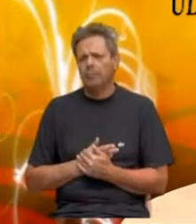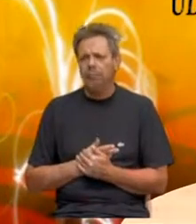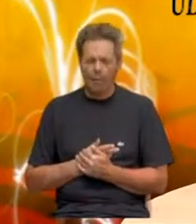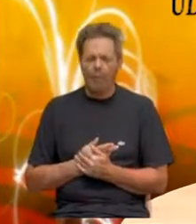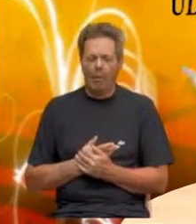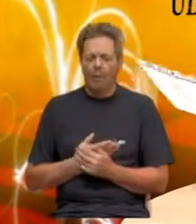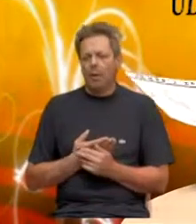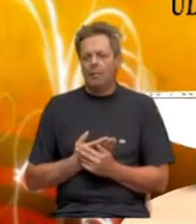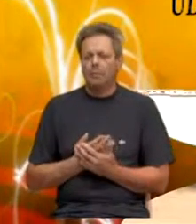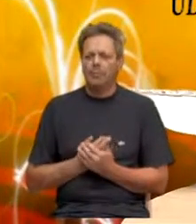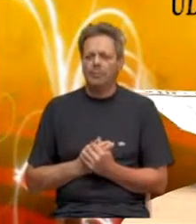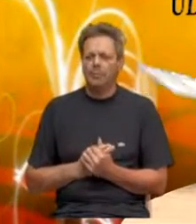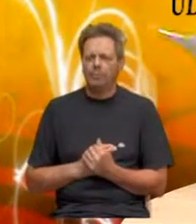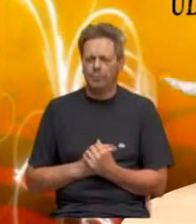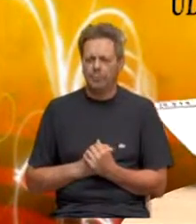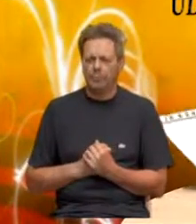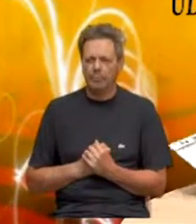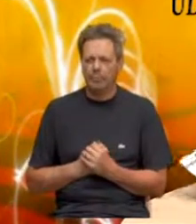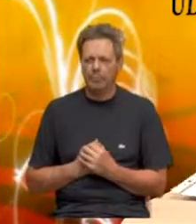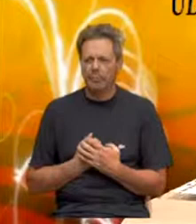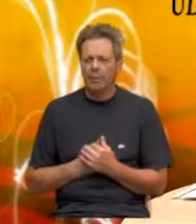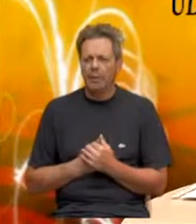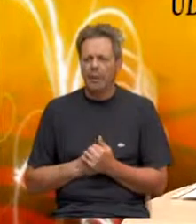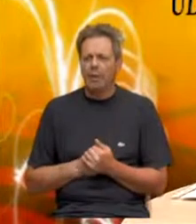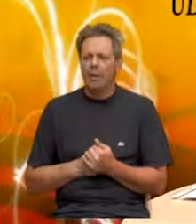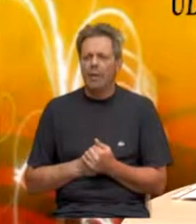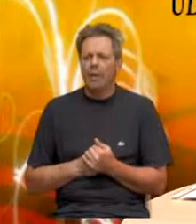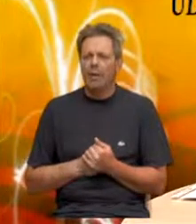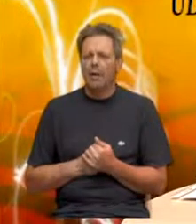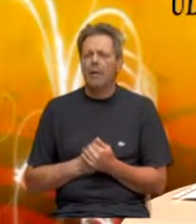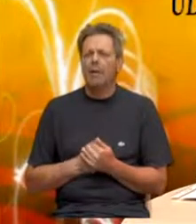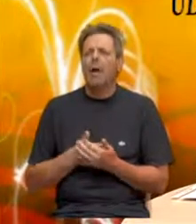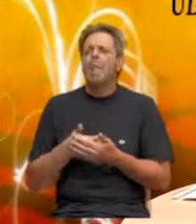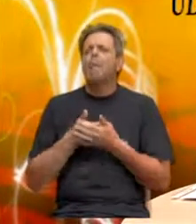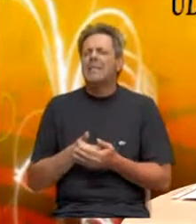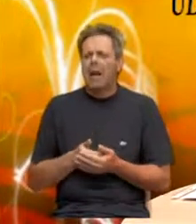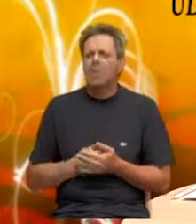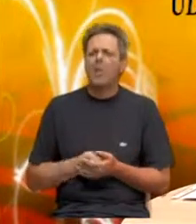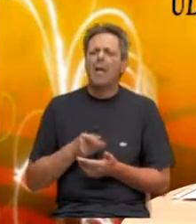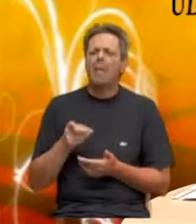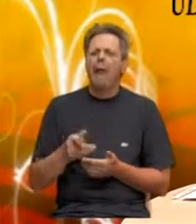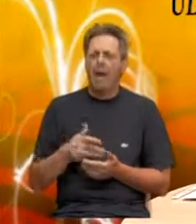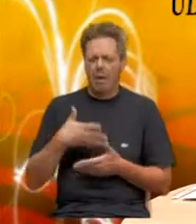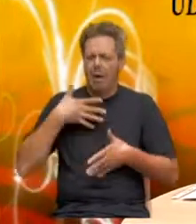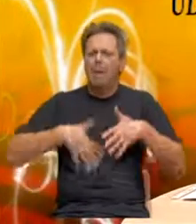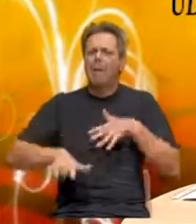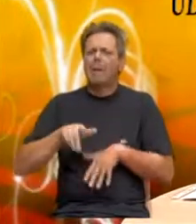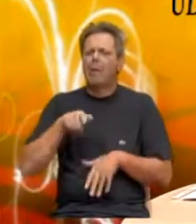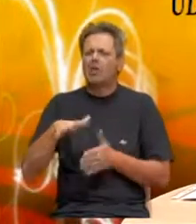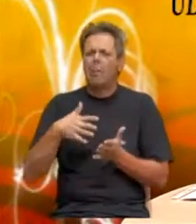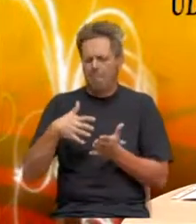hiperkolesterolemija. Teško je, rekla i Karmela, jedva je teško progovorila. Sačuva. Znači, baziramo se na metabolizmu tih